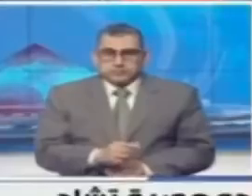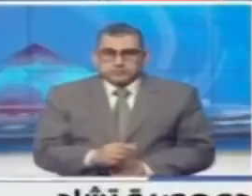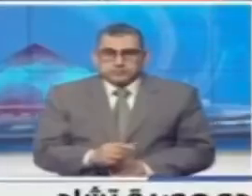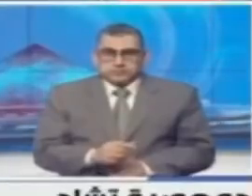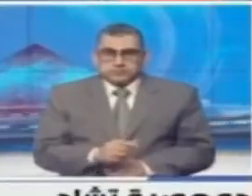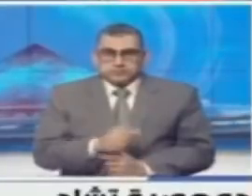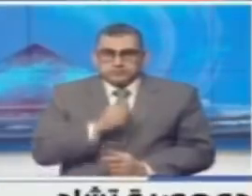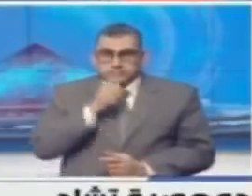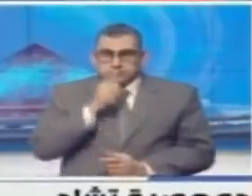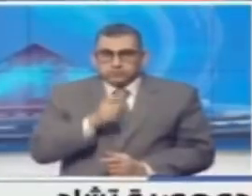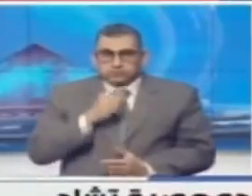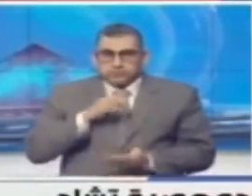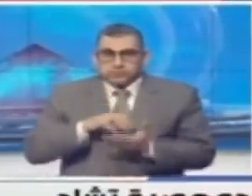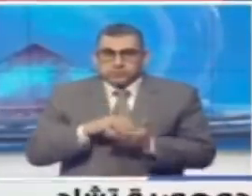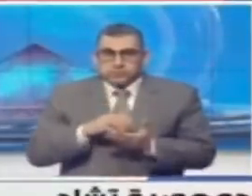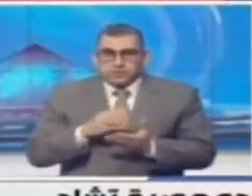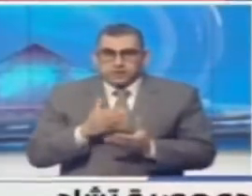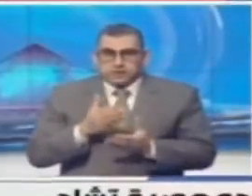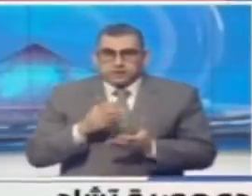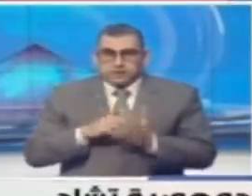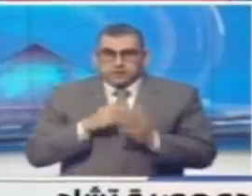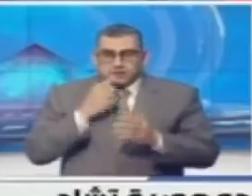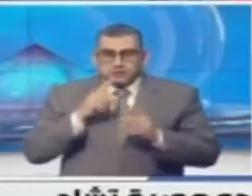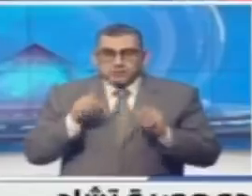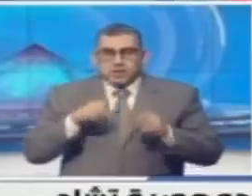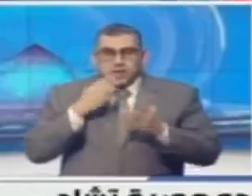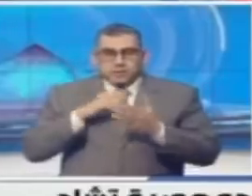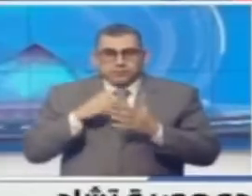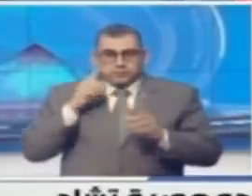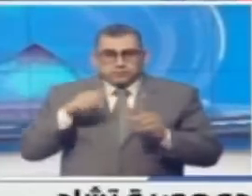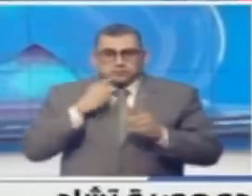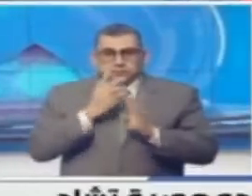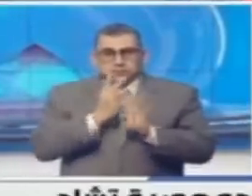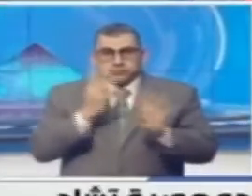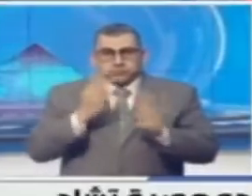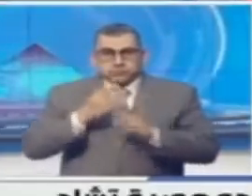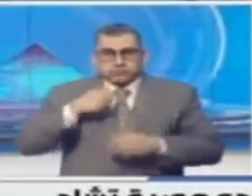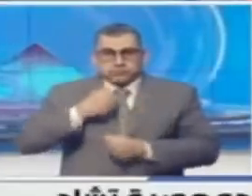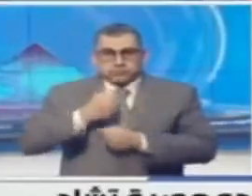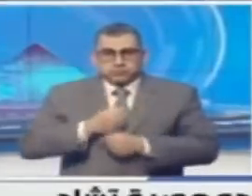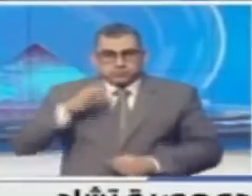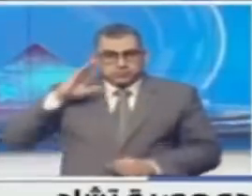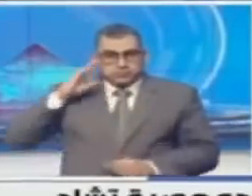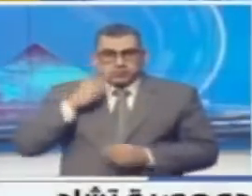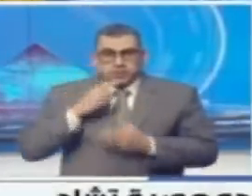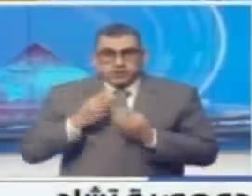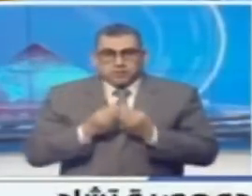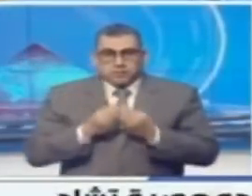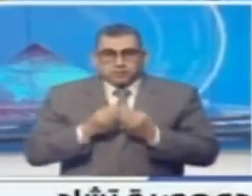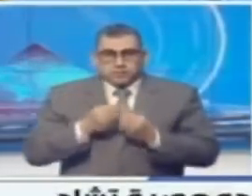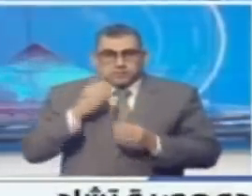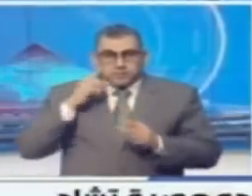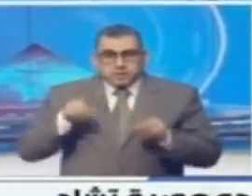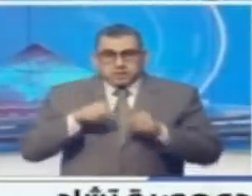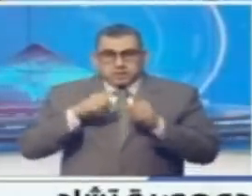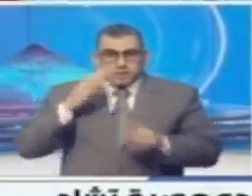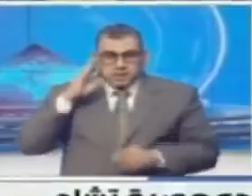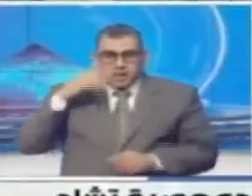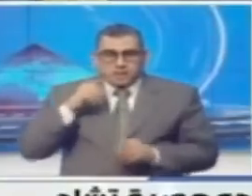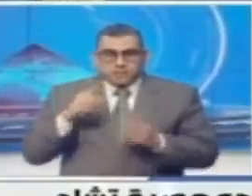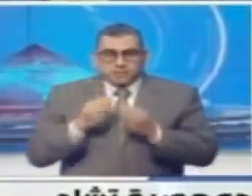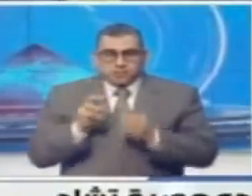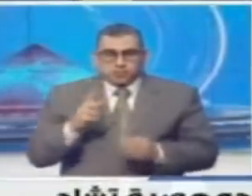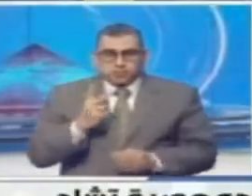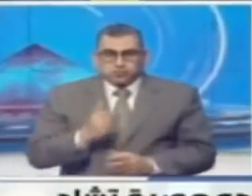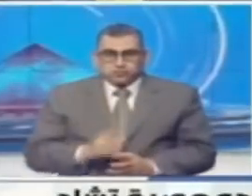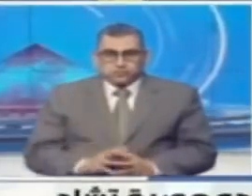حيث أقيمت مراسم الاستقبال الرسمية وتم استعراض حرس الشرف وعسر السلامين الوطني.